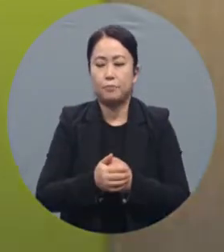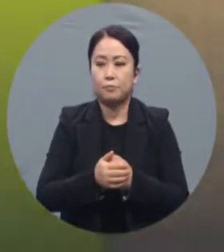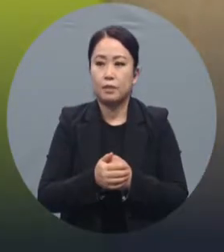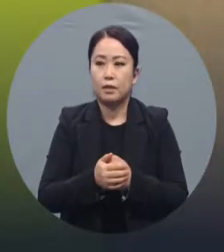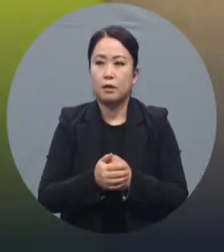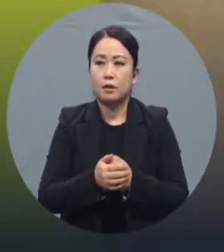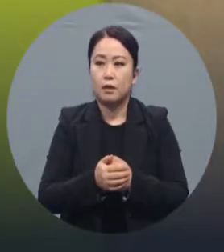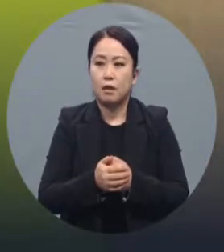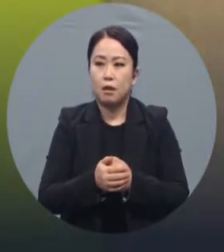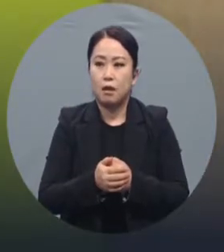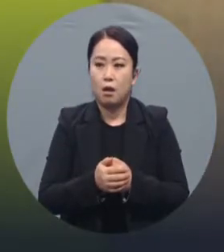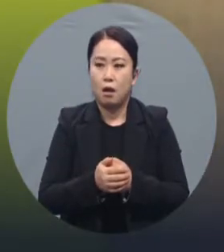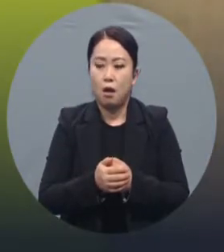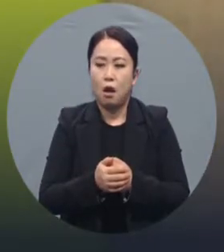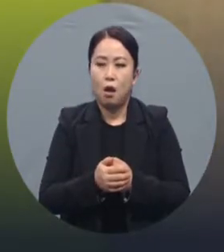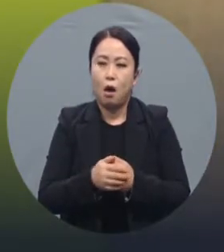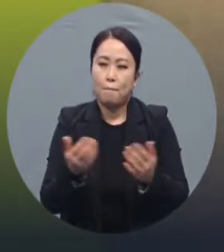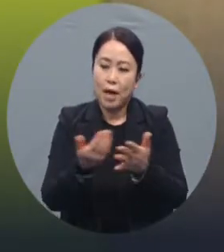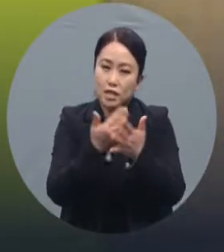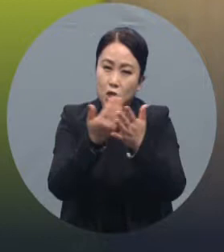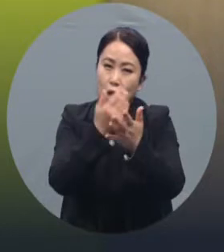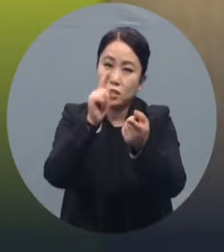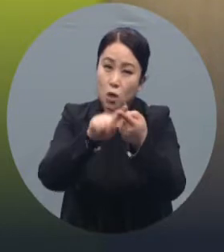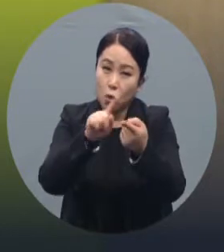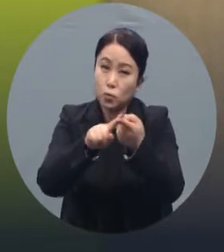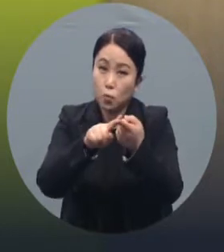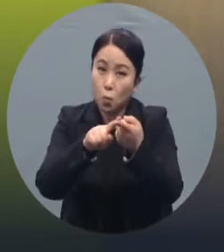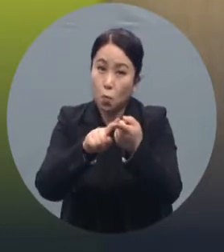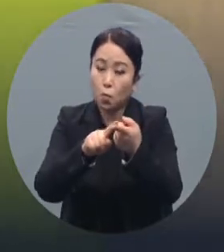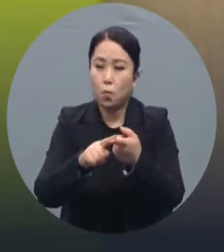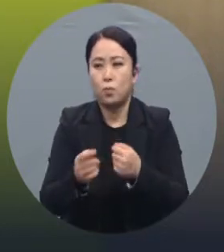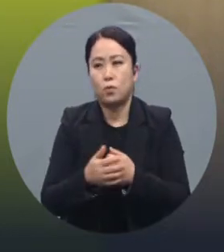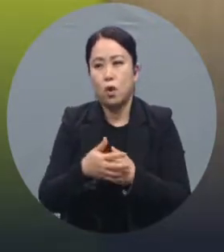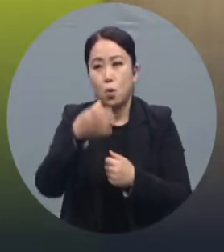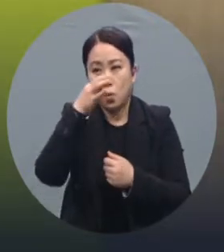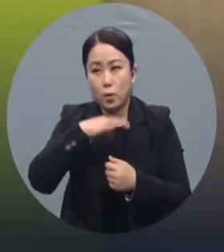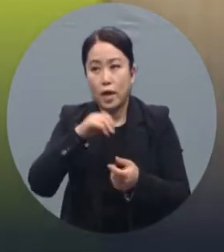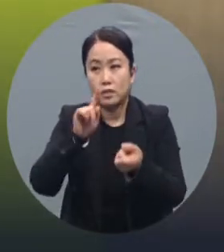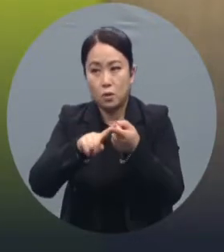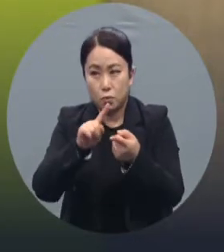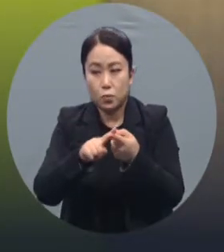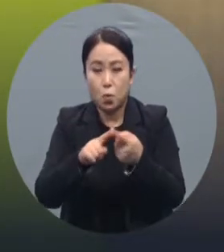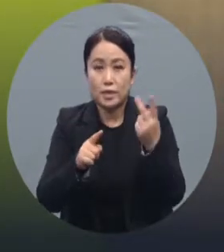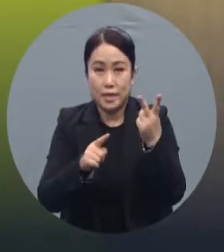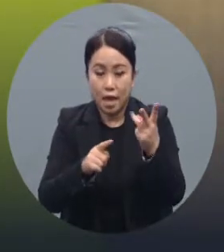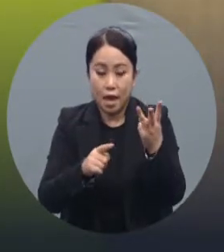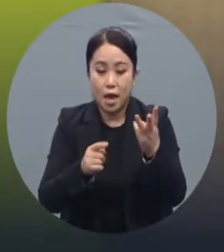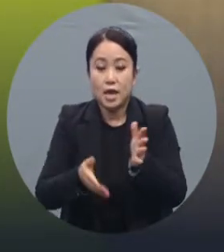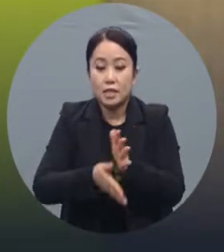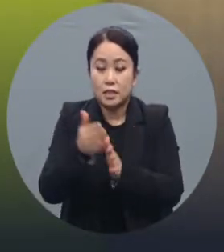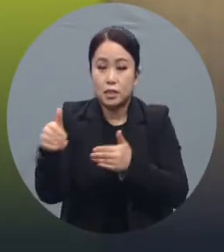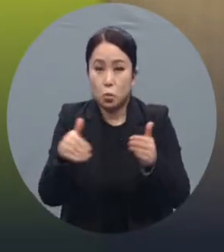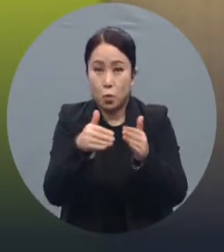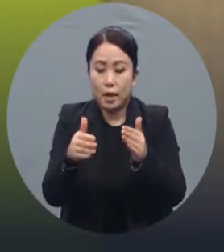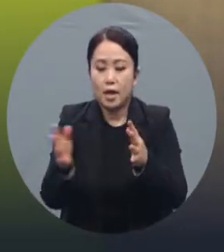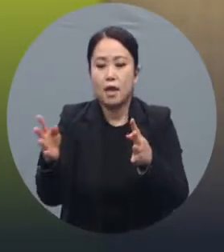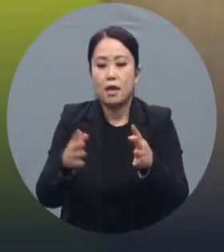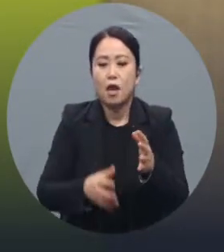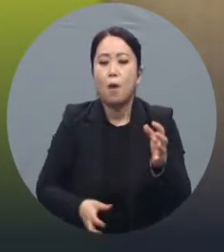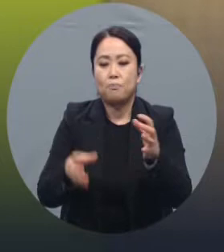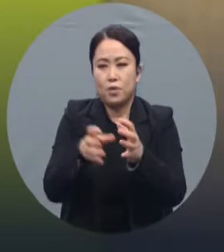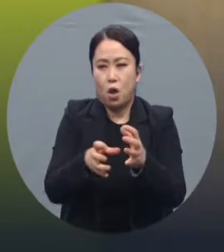생산적이고 좀 건설적인 방향으로 이 세 시도 간의 협력과 연대가 가능할 수 있는